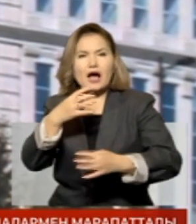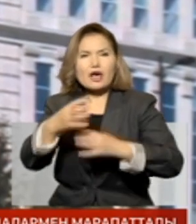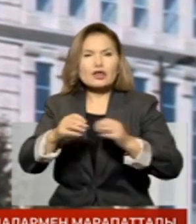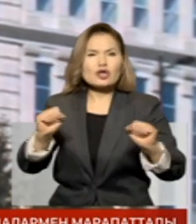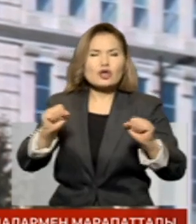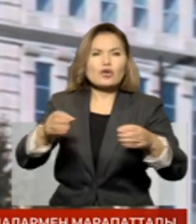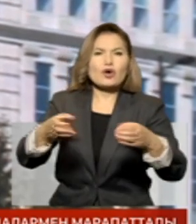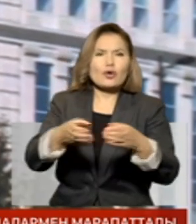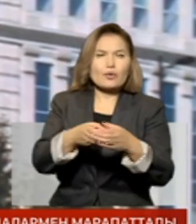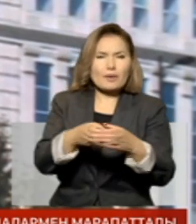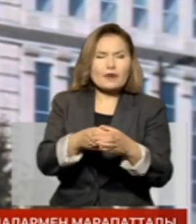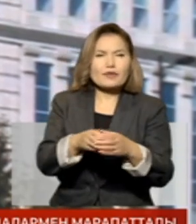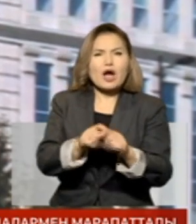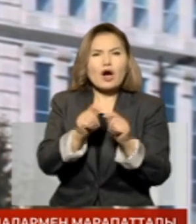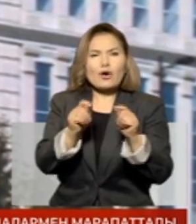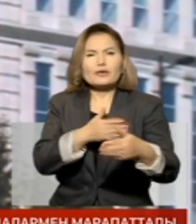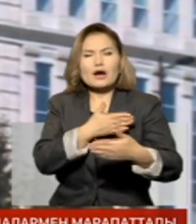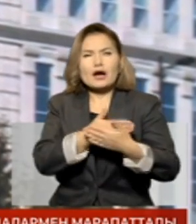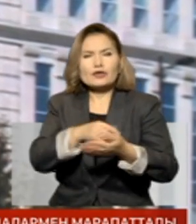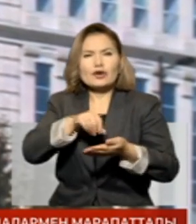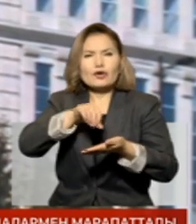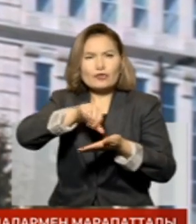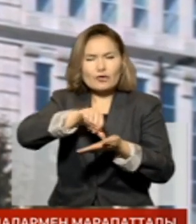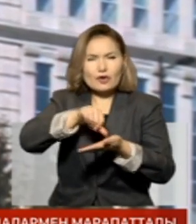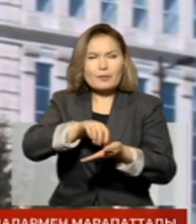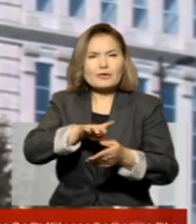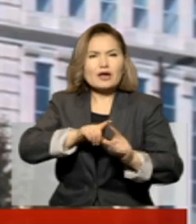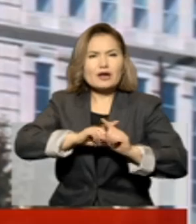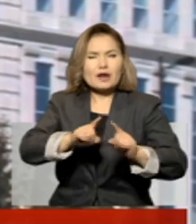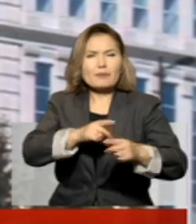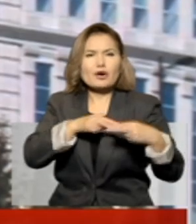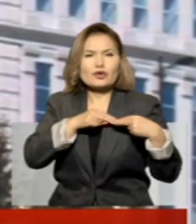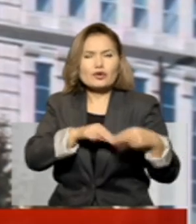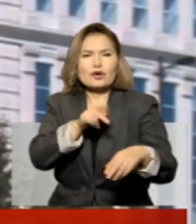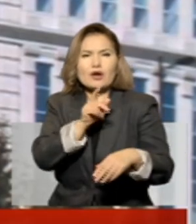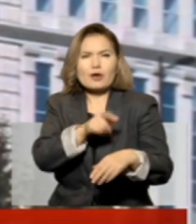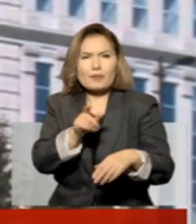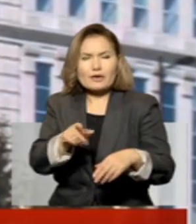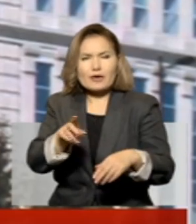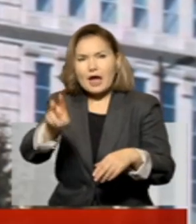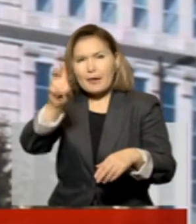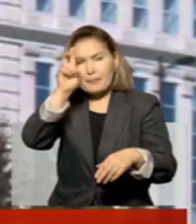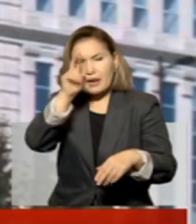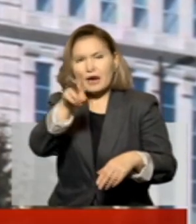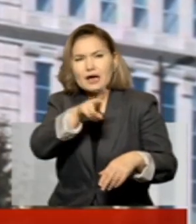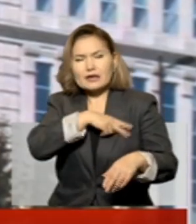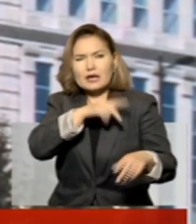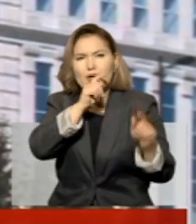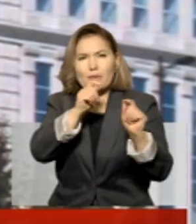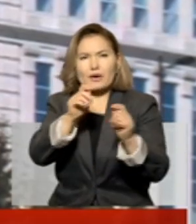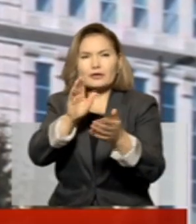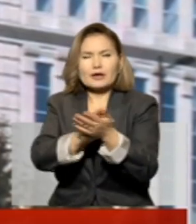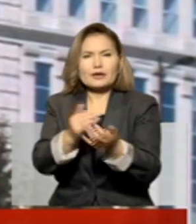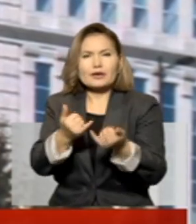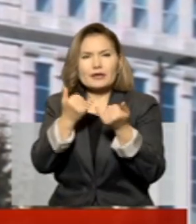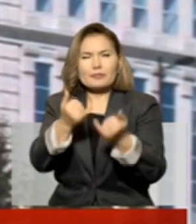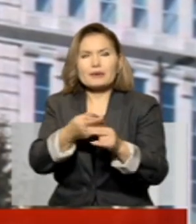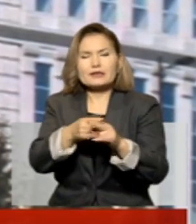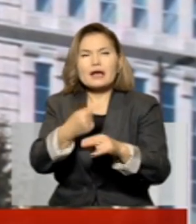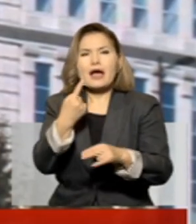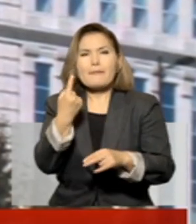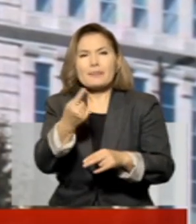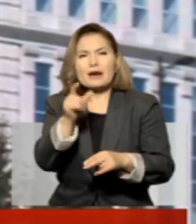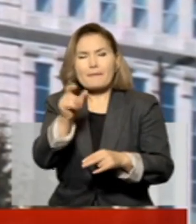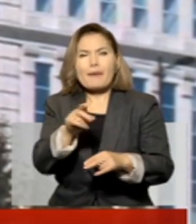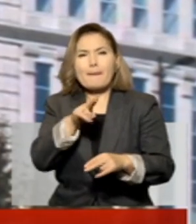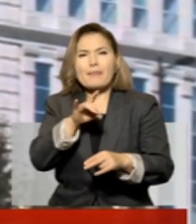халықаралық спорт шарасын ұйымдастыруға және өткізуге ерекше үлес қосқан азаматтар мемлекеттік наградалармен марапатталды. Атап айтқанда бір